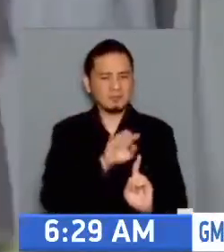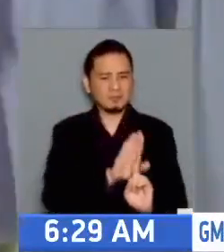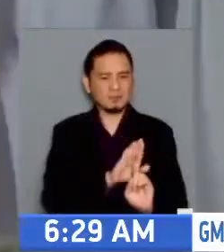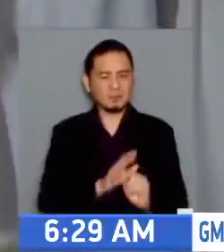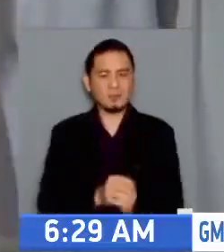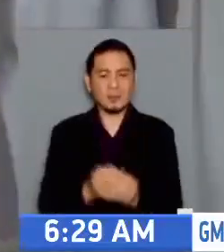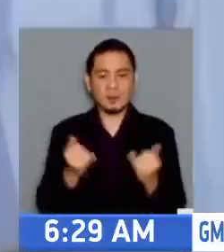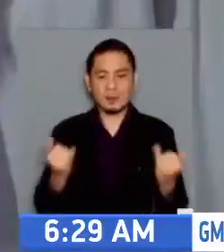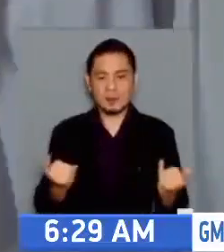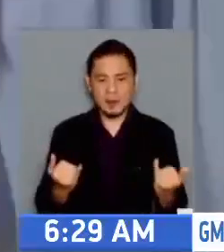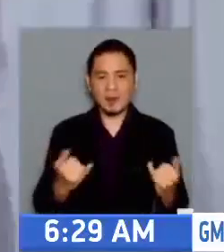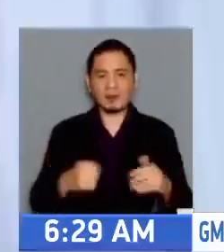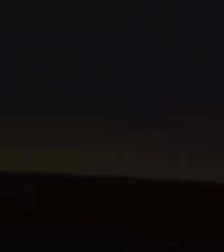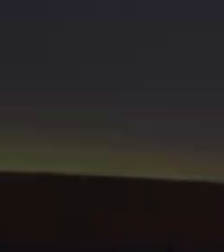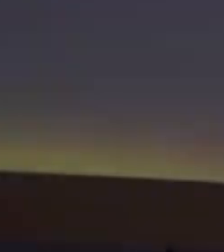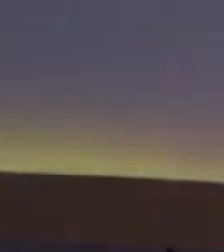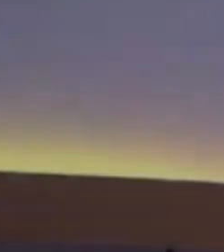Qatar.